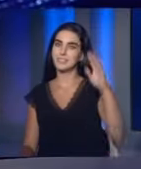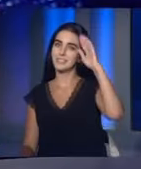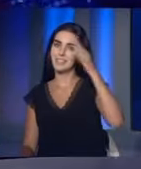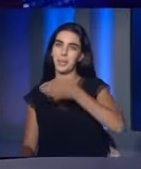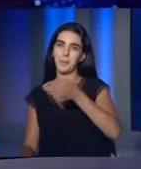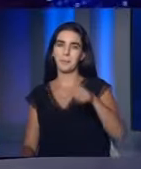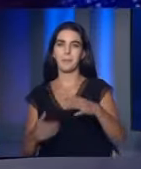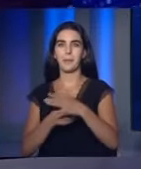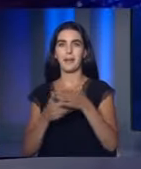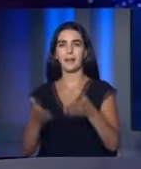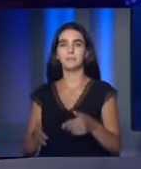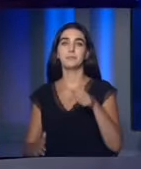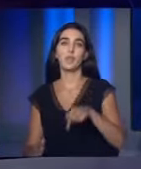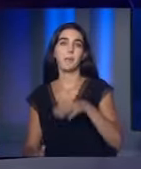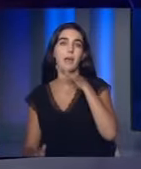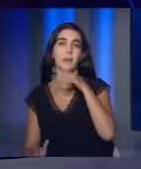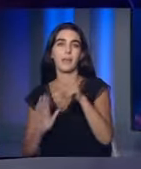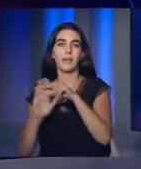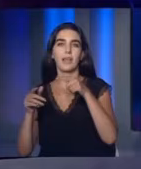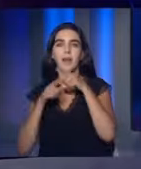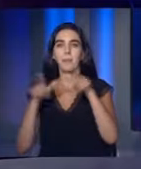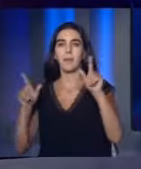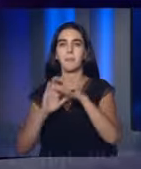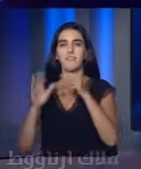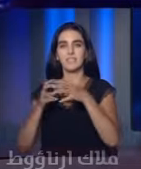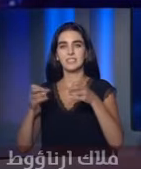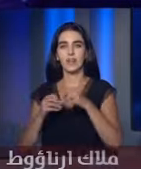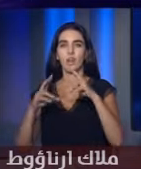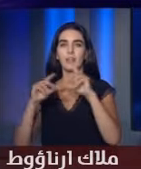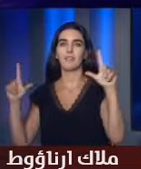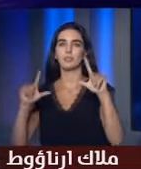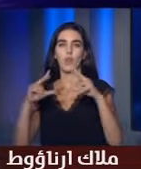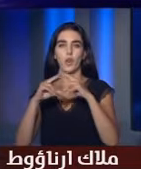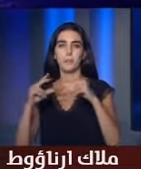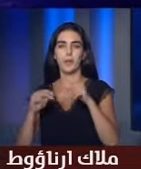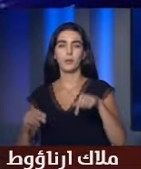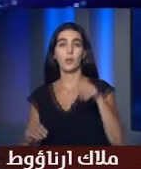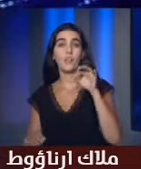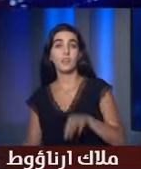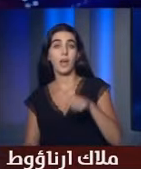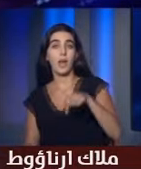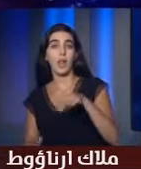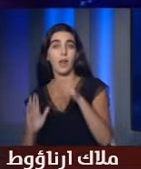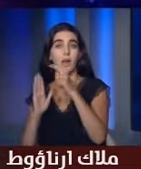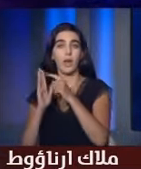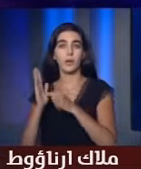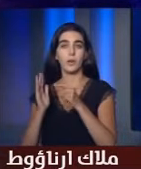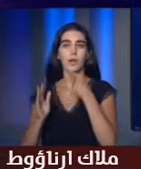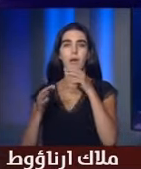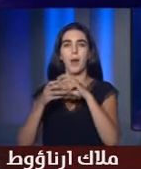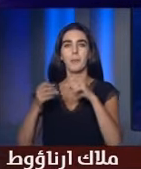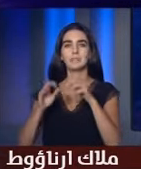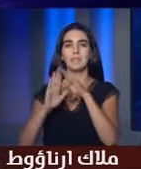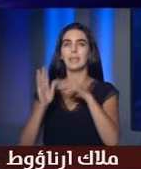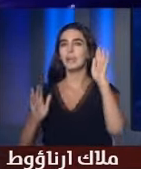أهلا بكم إلى هذه النشرة الإخبارية المفصلة من تلفزيون لبنان. وفي أبرز العناوين: نتنياهو يوافق على